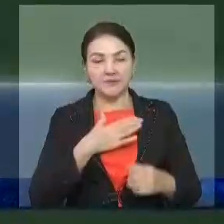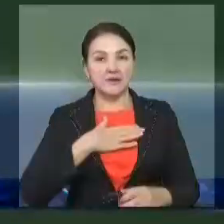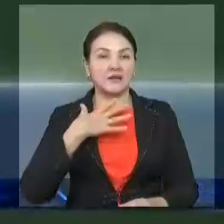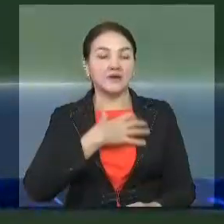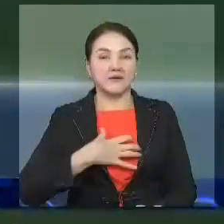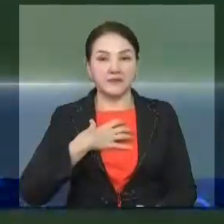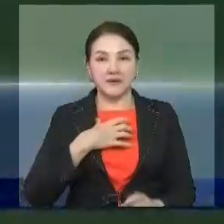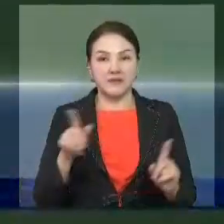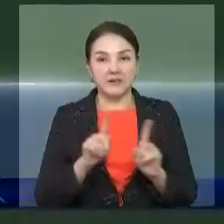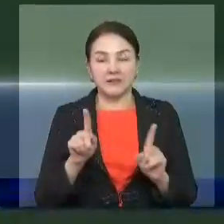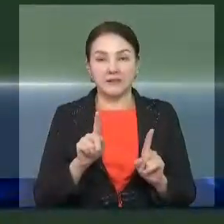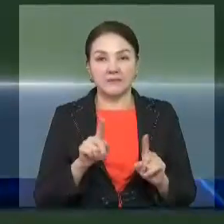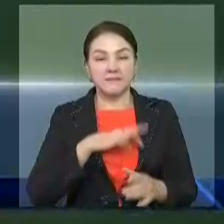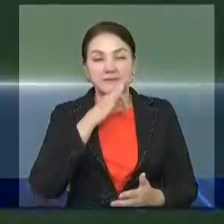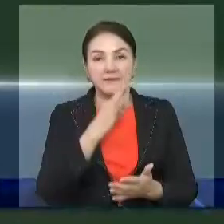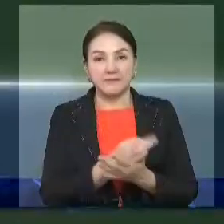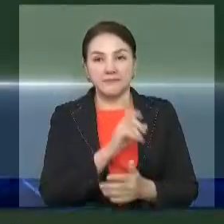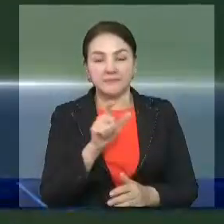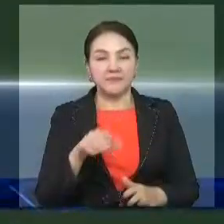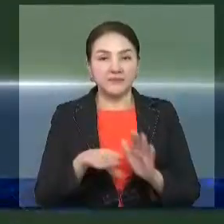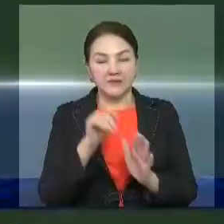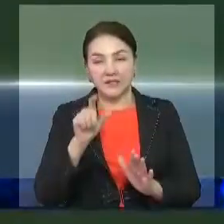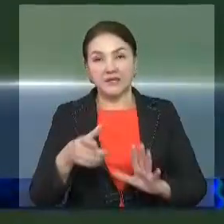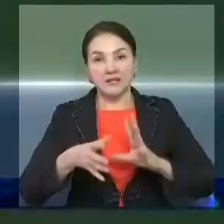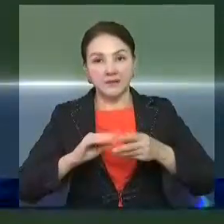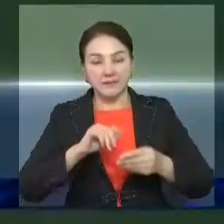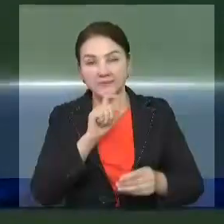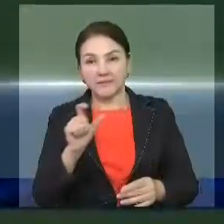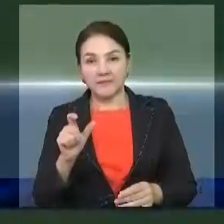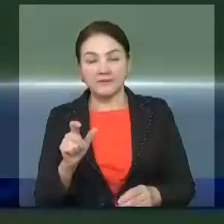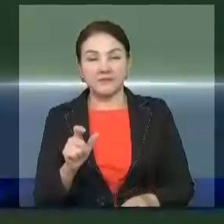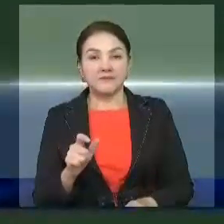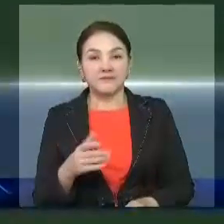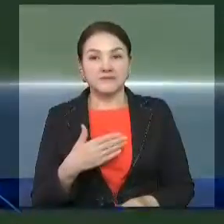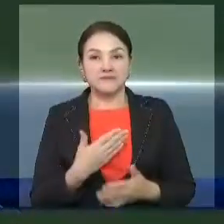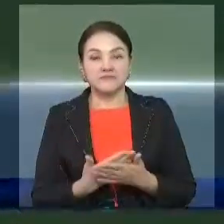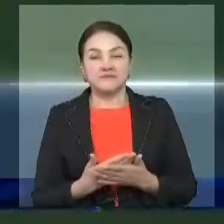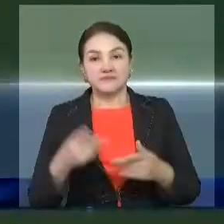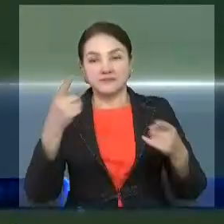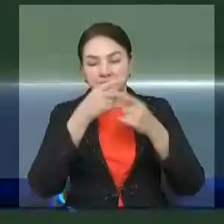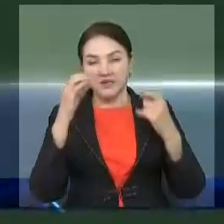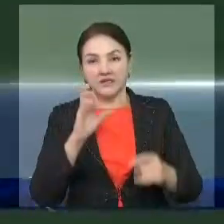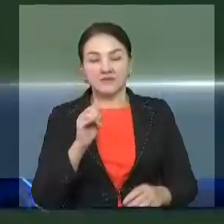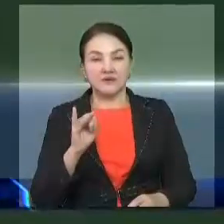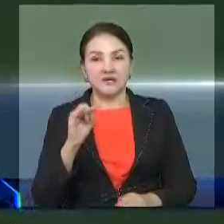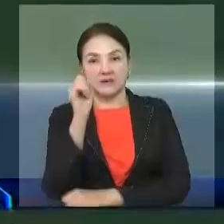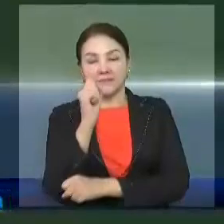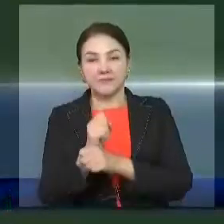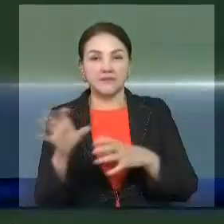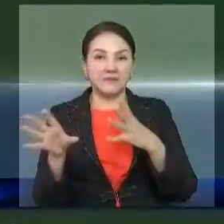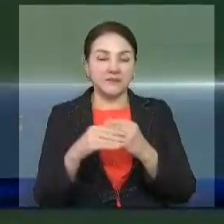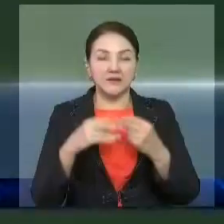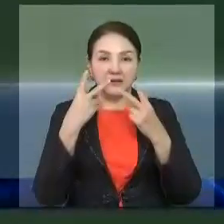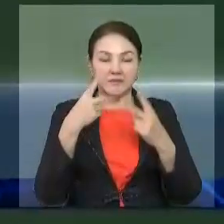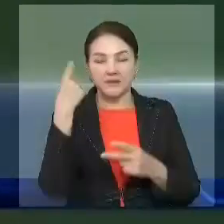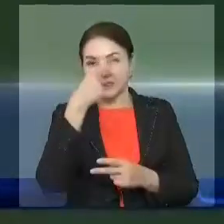что столь ответственные люди, депутаты, общественники, представители массовой информации, они вместе с нами показывают